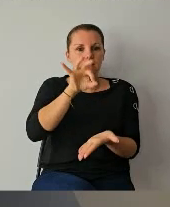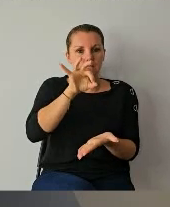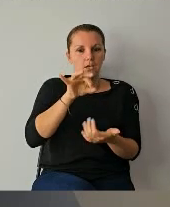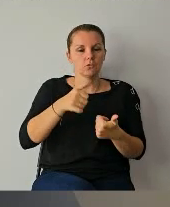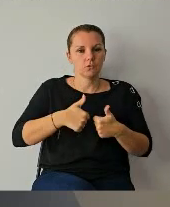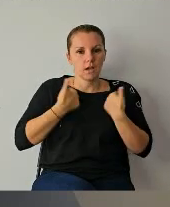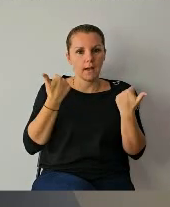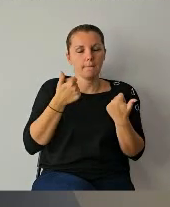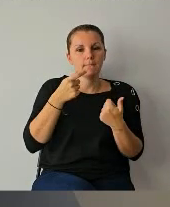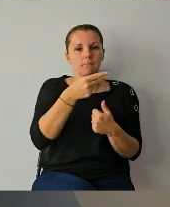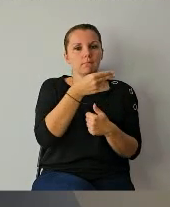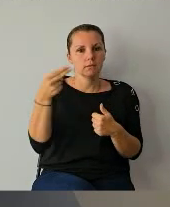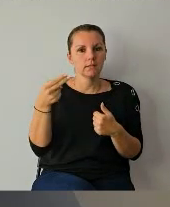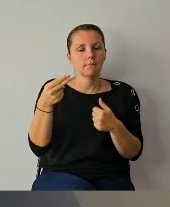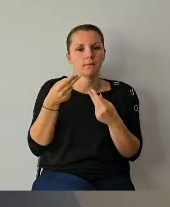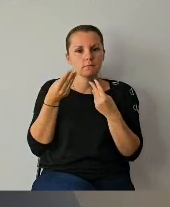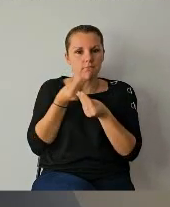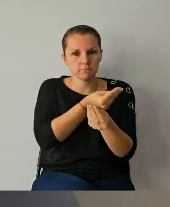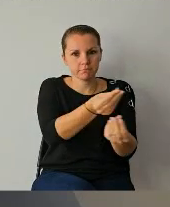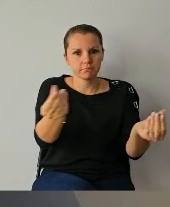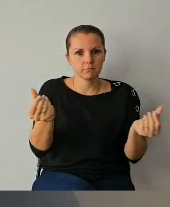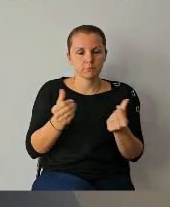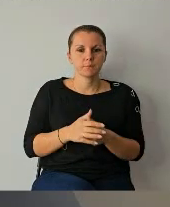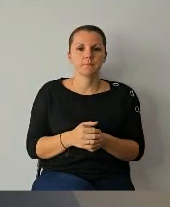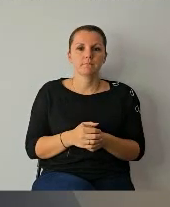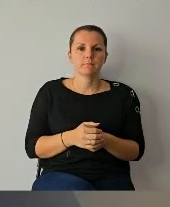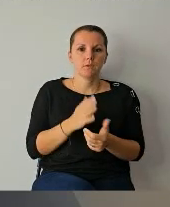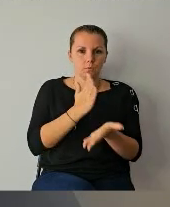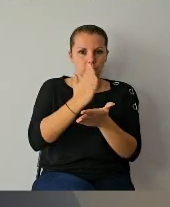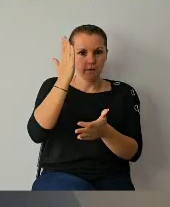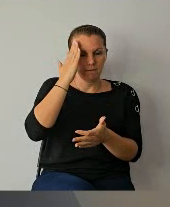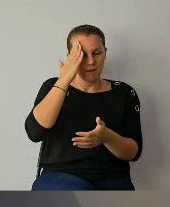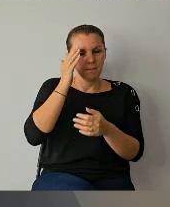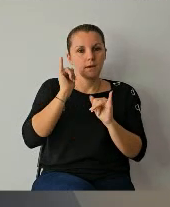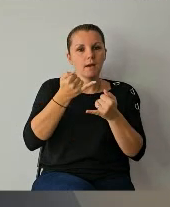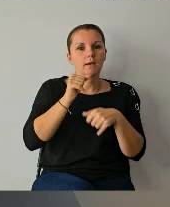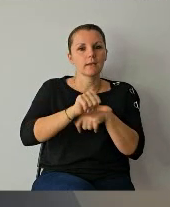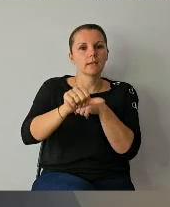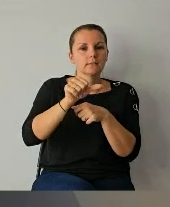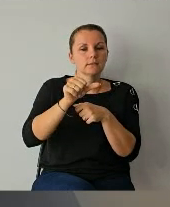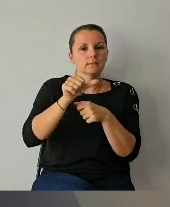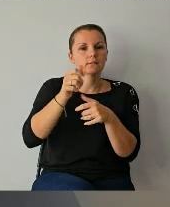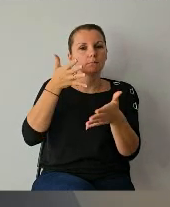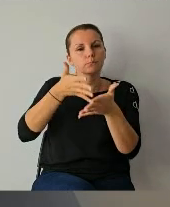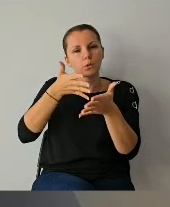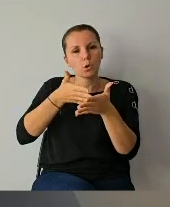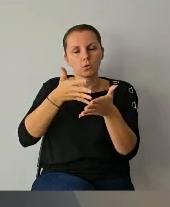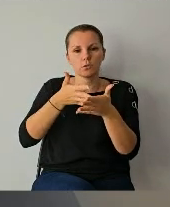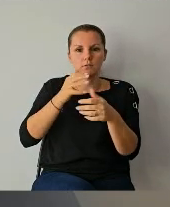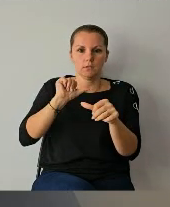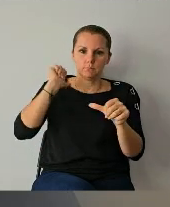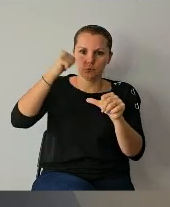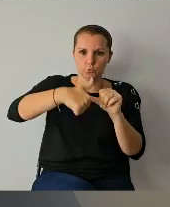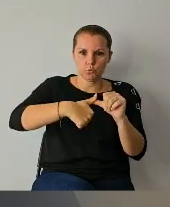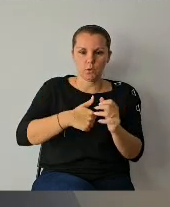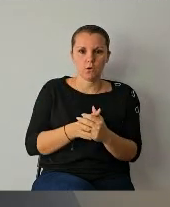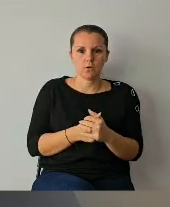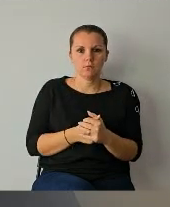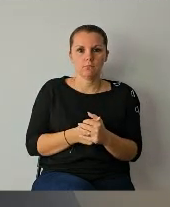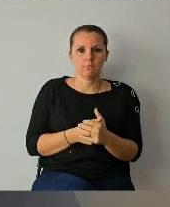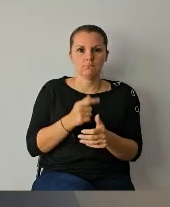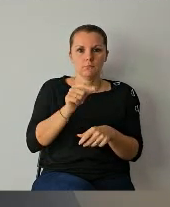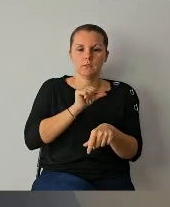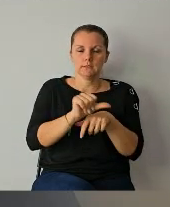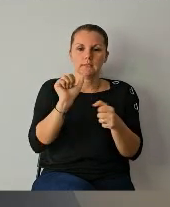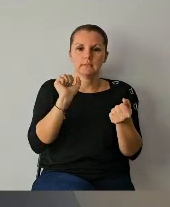tego typu tematy finansować. Wiemy już, jaka jest prognoza subwencji na przyszły rok. Jest to